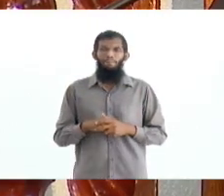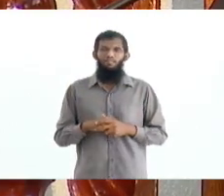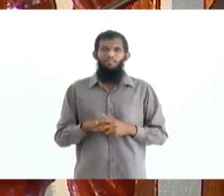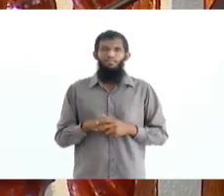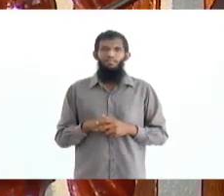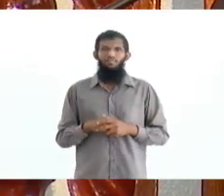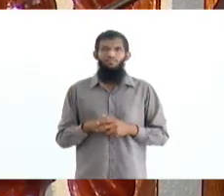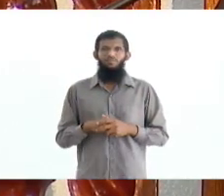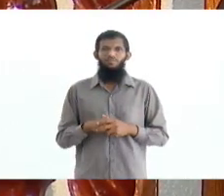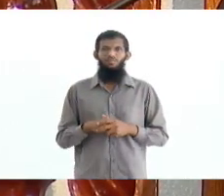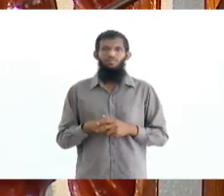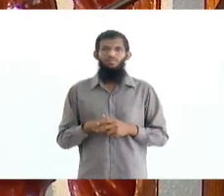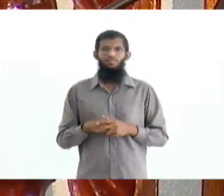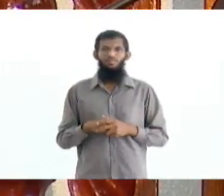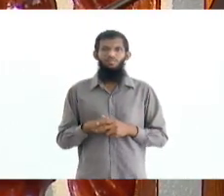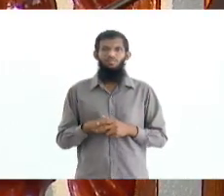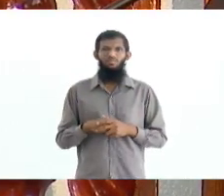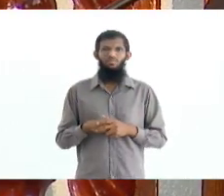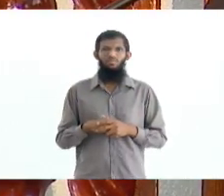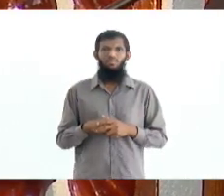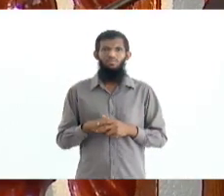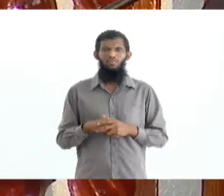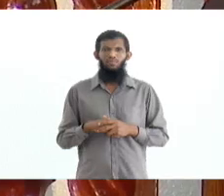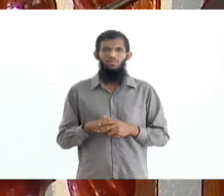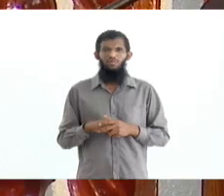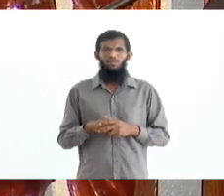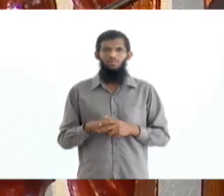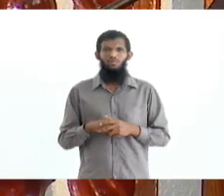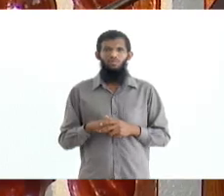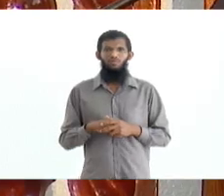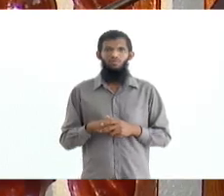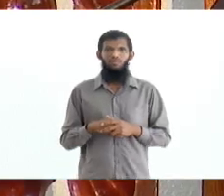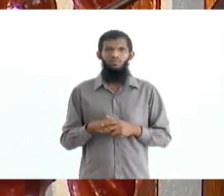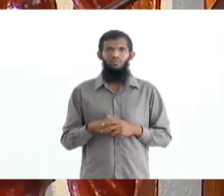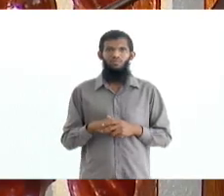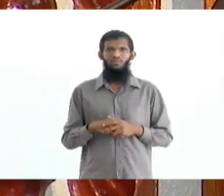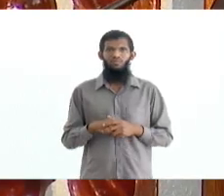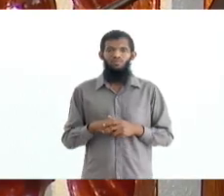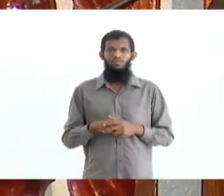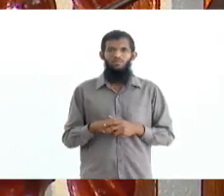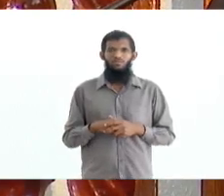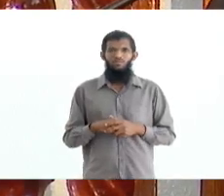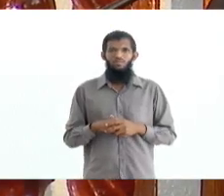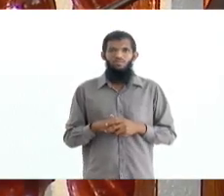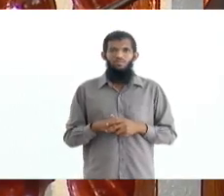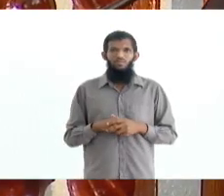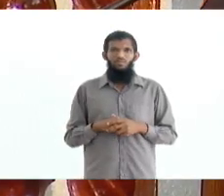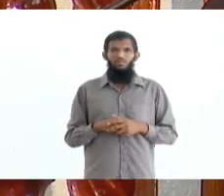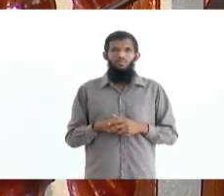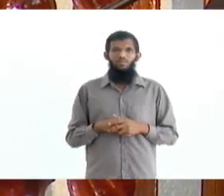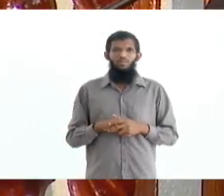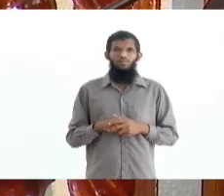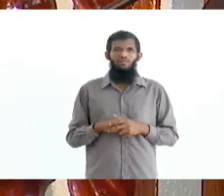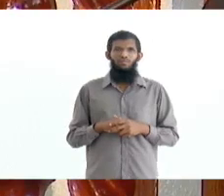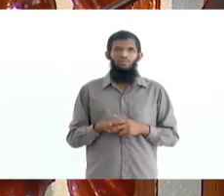وعلى ال ابراهيم انك حميد مجيد وبارك على محمد وعلى ال محمد